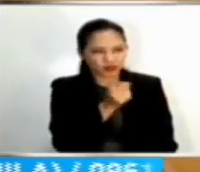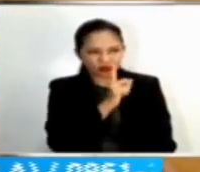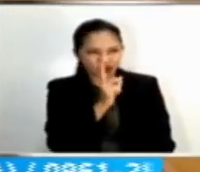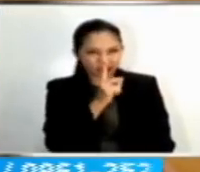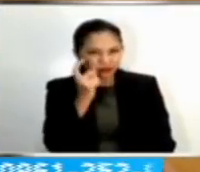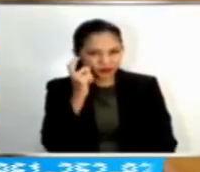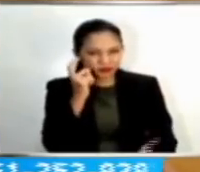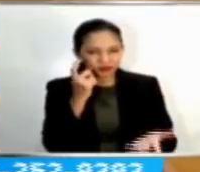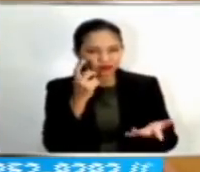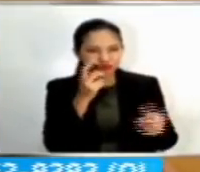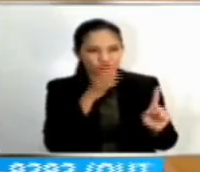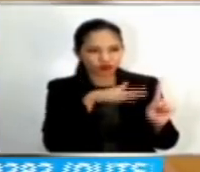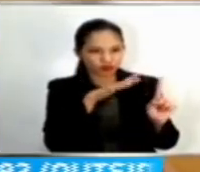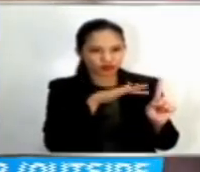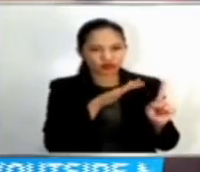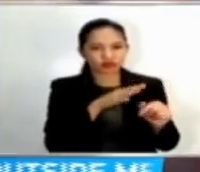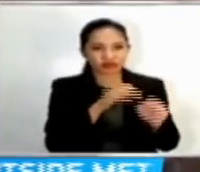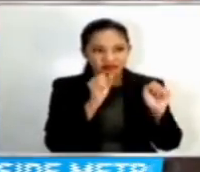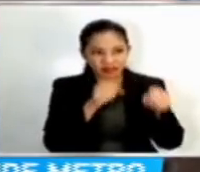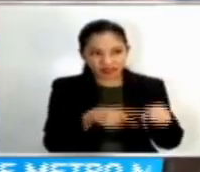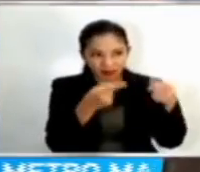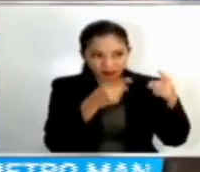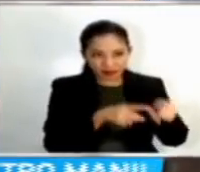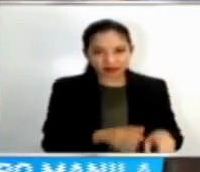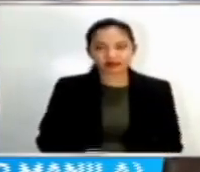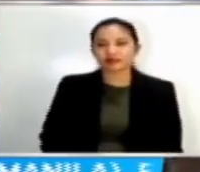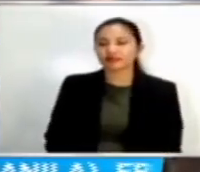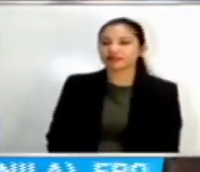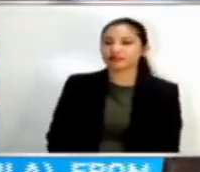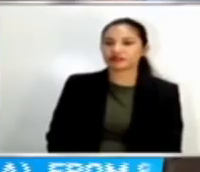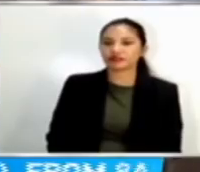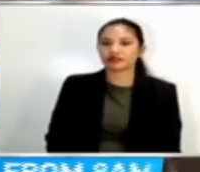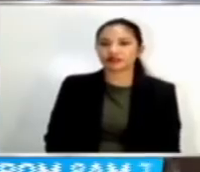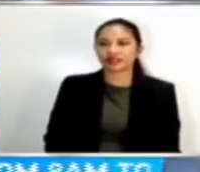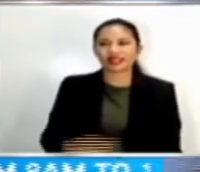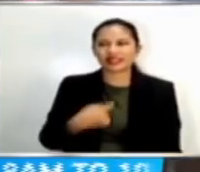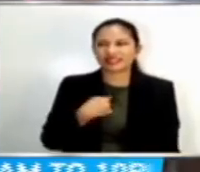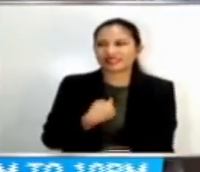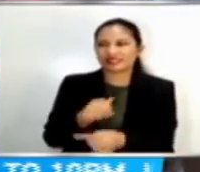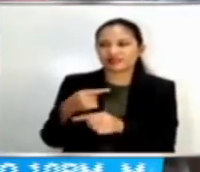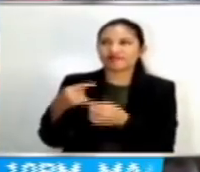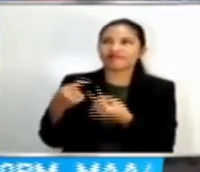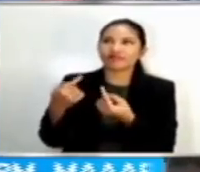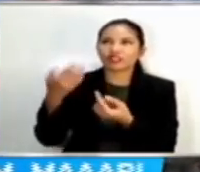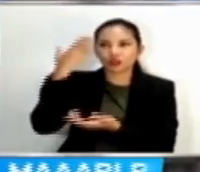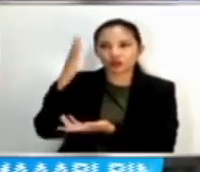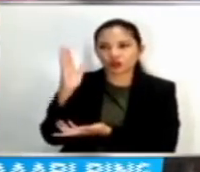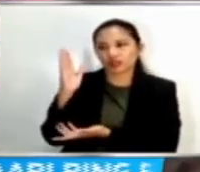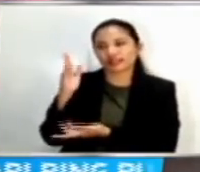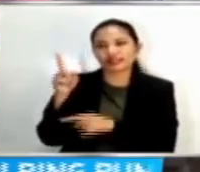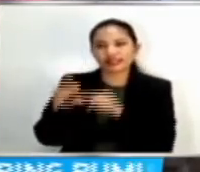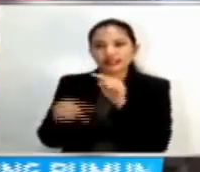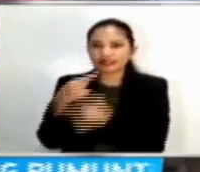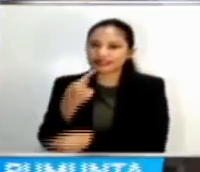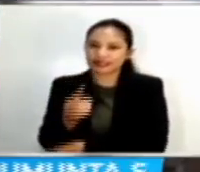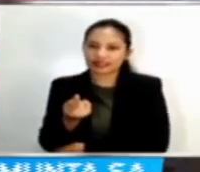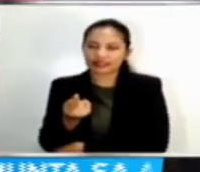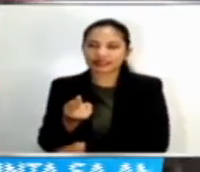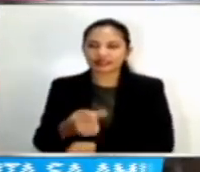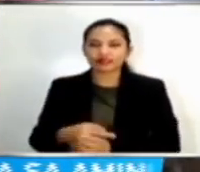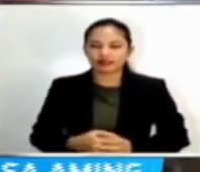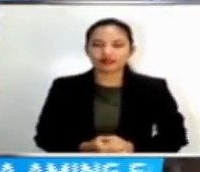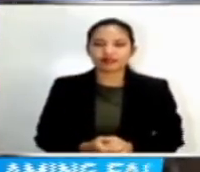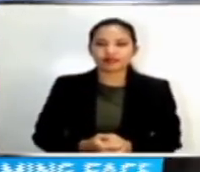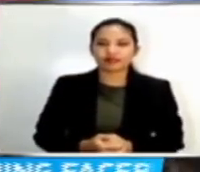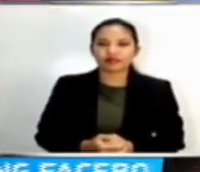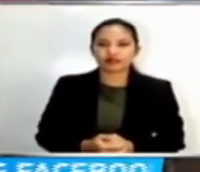'yan? Well, hindi ko masasabi kung ano yung feasibility niya sa business